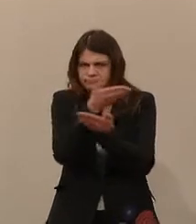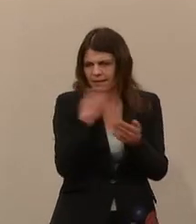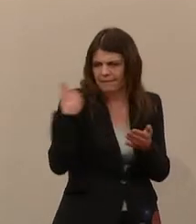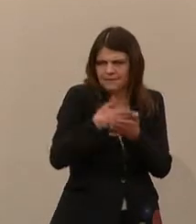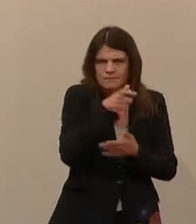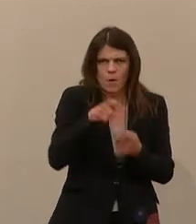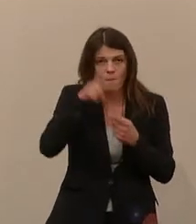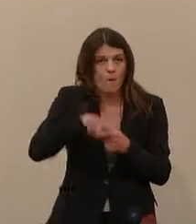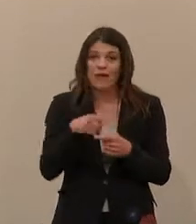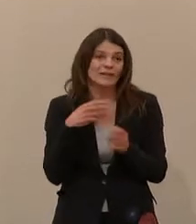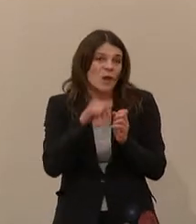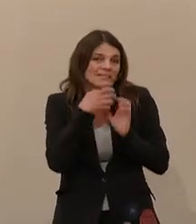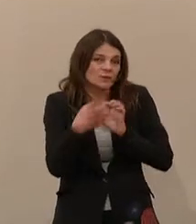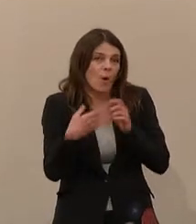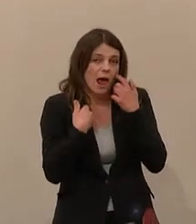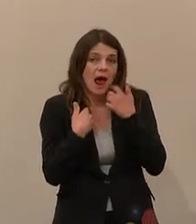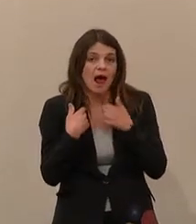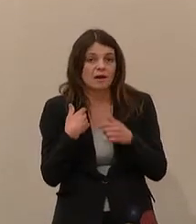Wochen und Monaten. Ich bin noch nicht so lange